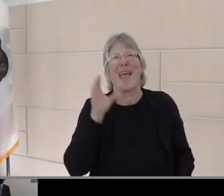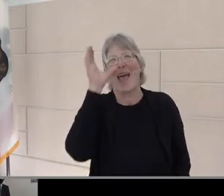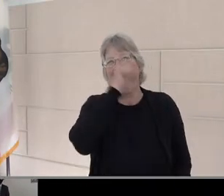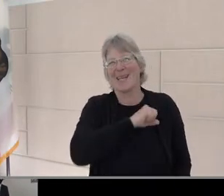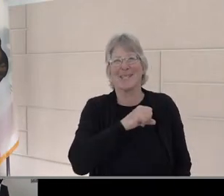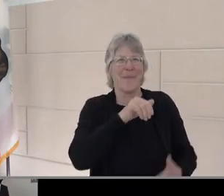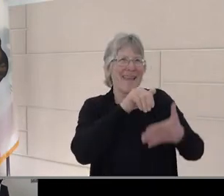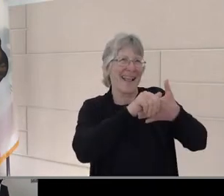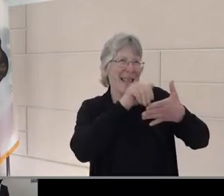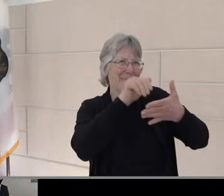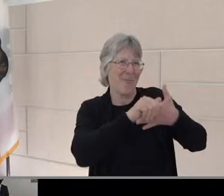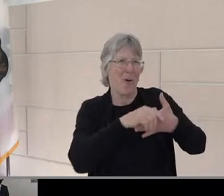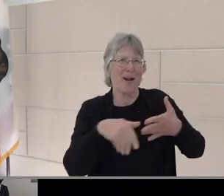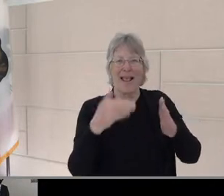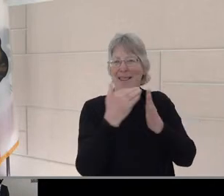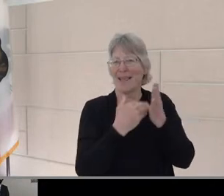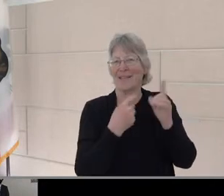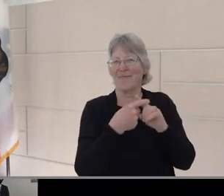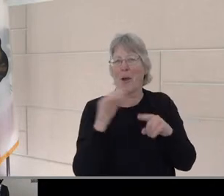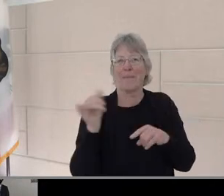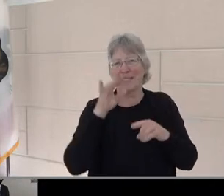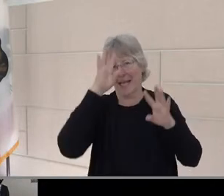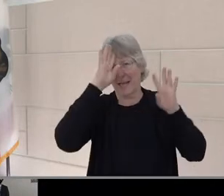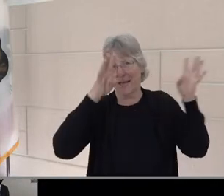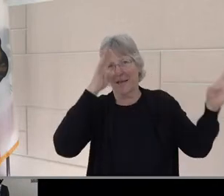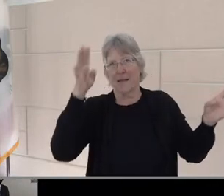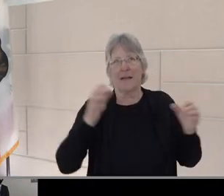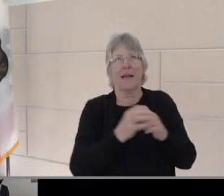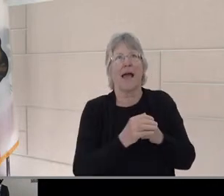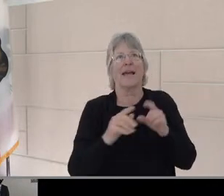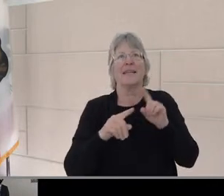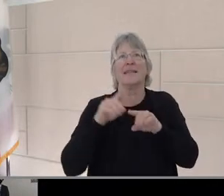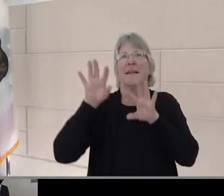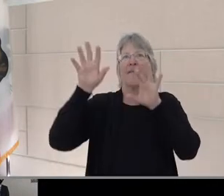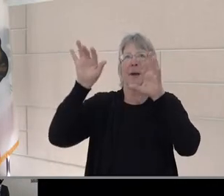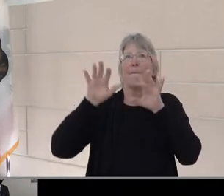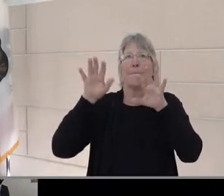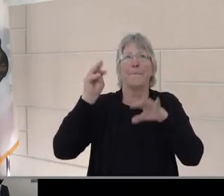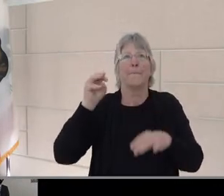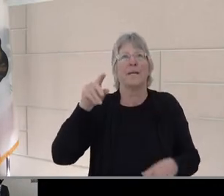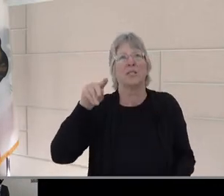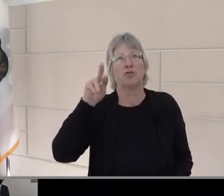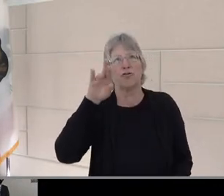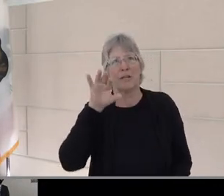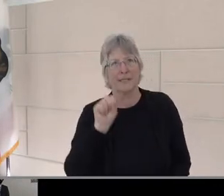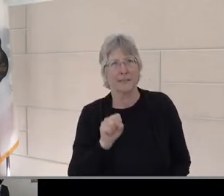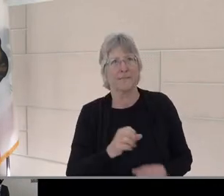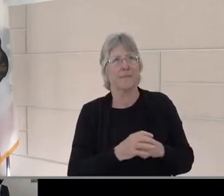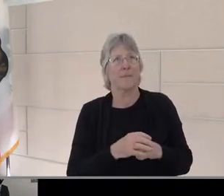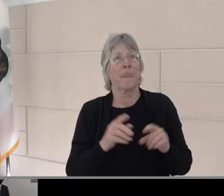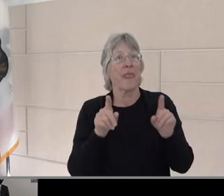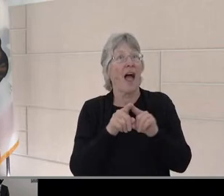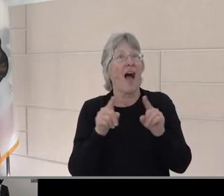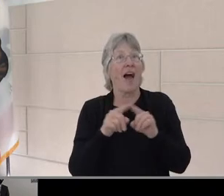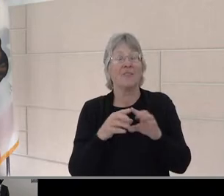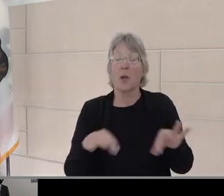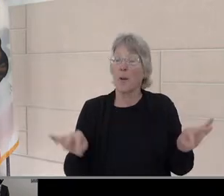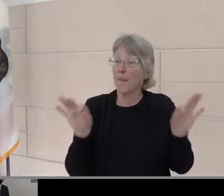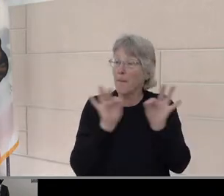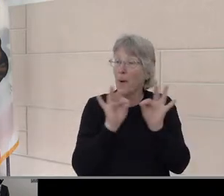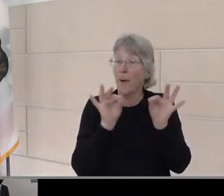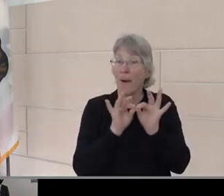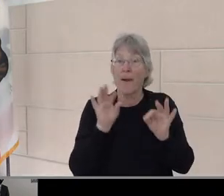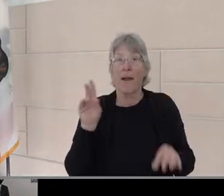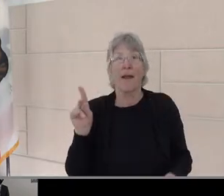ង្ហាញជា Estimation Clipboard មេរៀនទាំងអស់នោះគឺបង្កើតឡើងដោយកម្មវិធី Mystery អ្វីដែលសំ